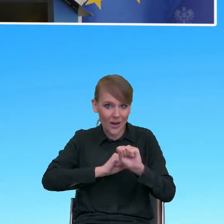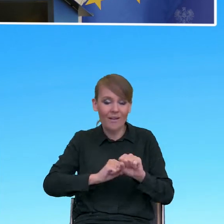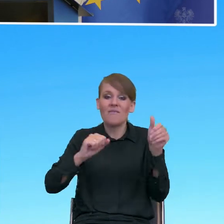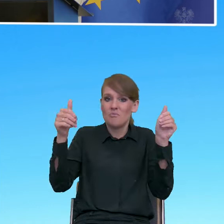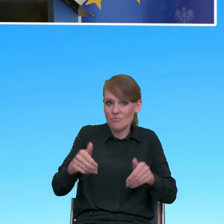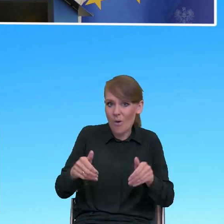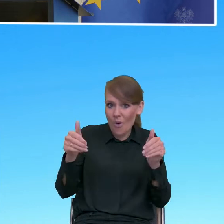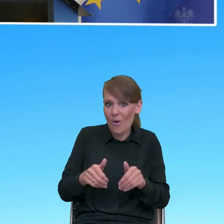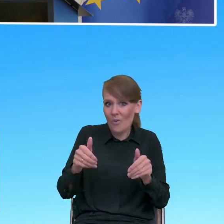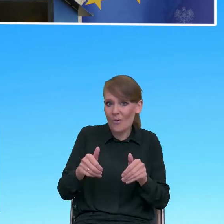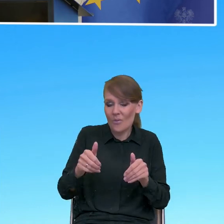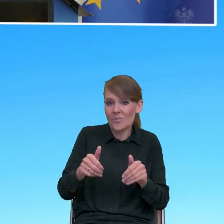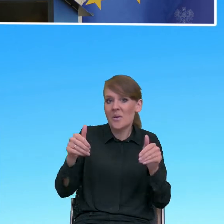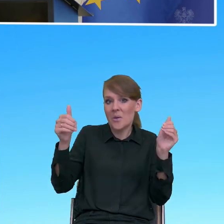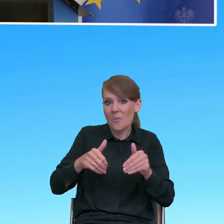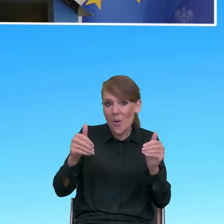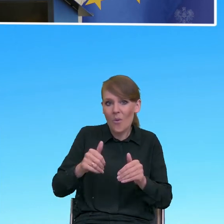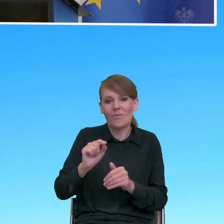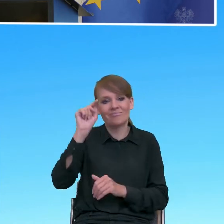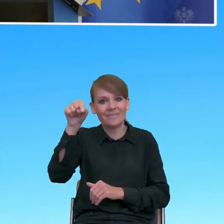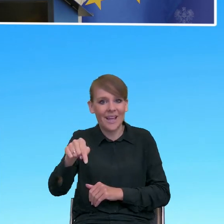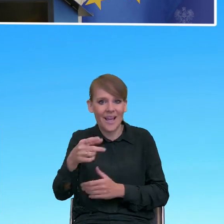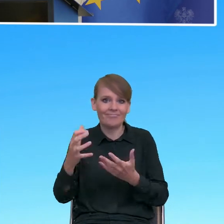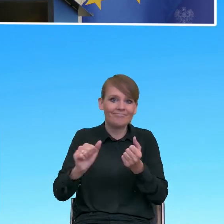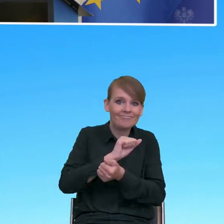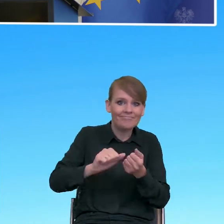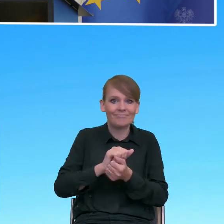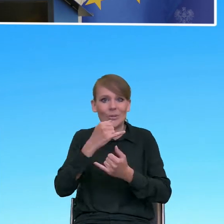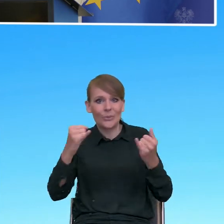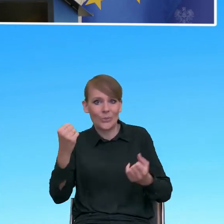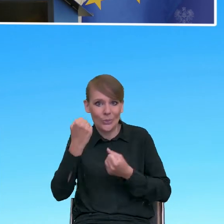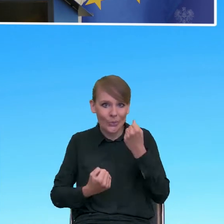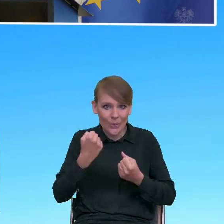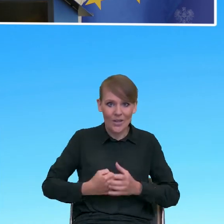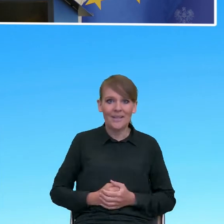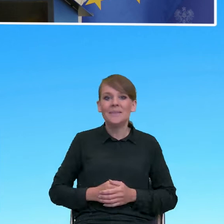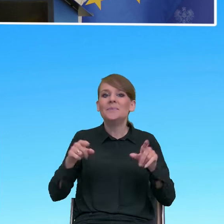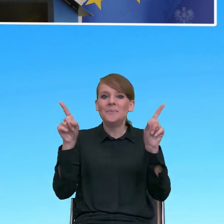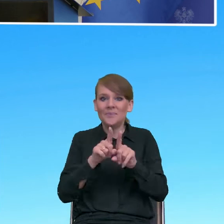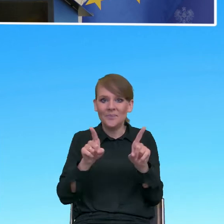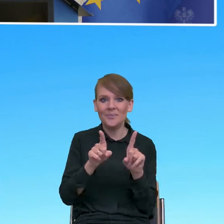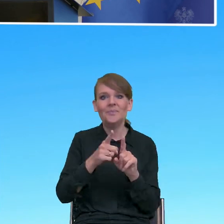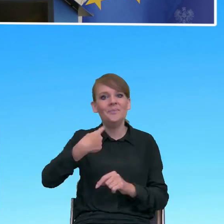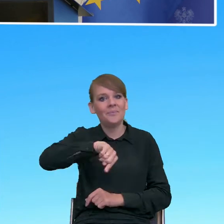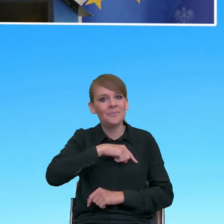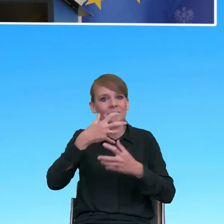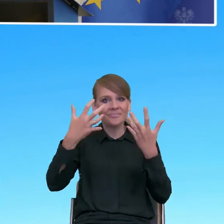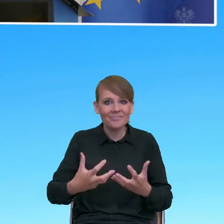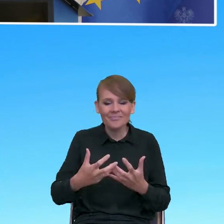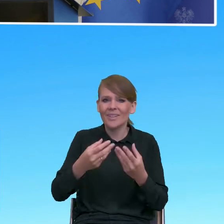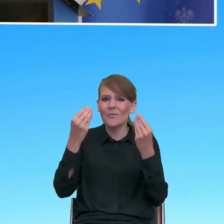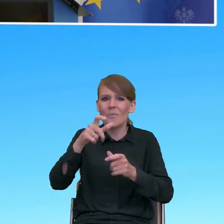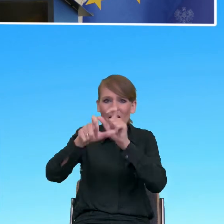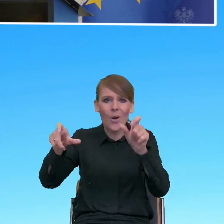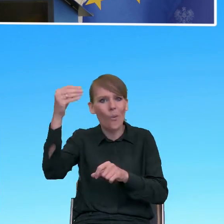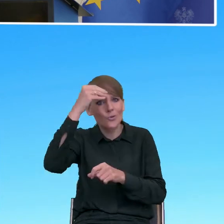mogą się zmagać z różnymi trudnościami. Również chcieliśmy zaktywizować naszych wspaniałych uczniów,